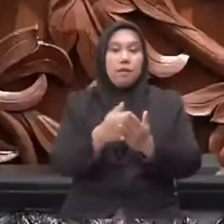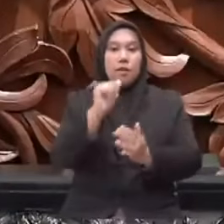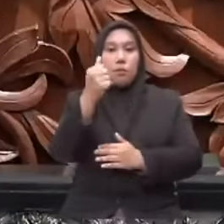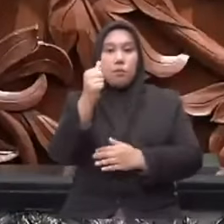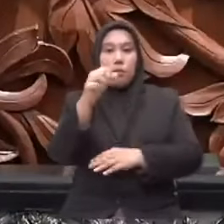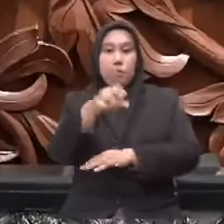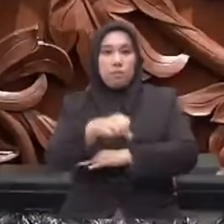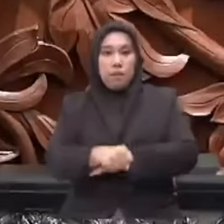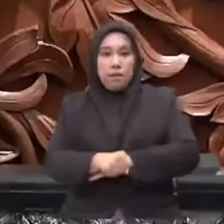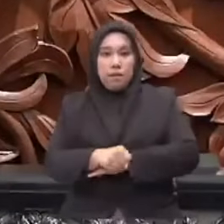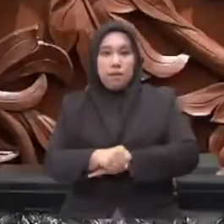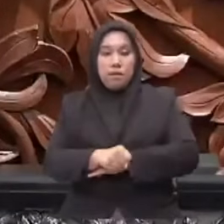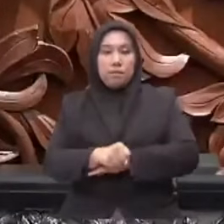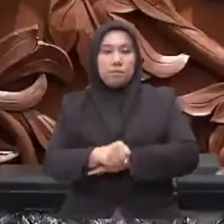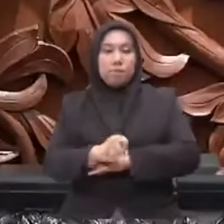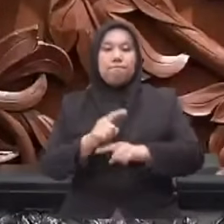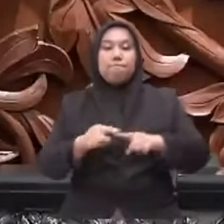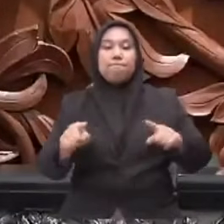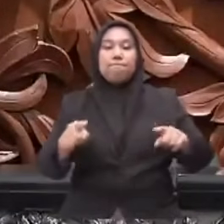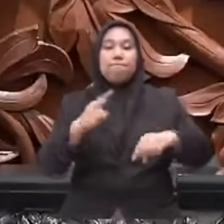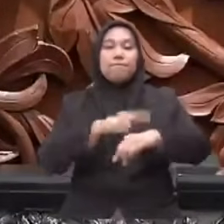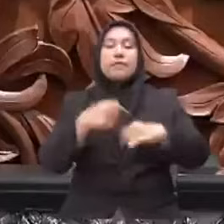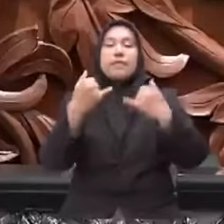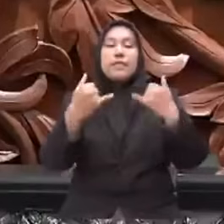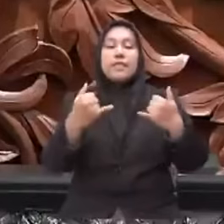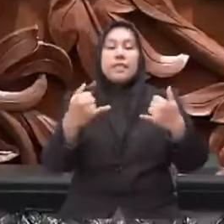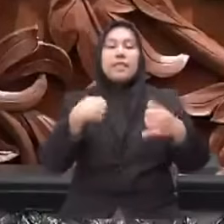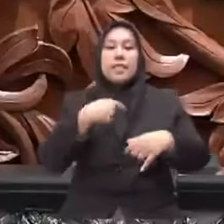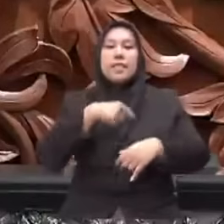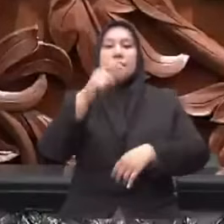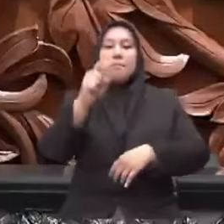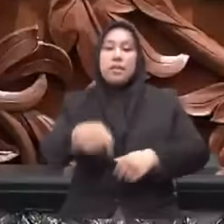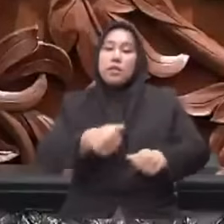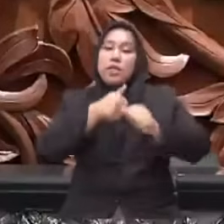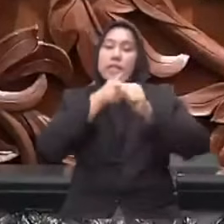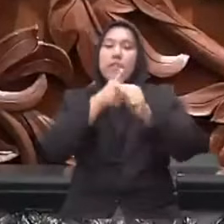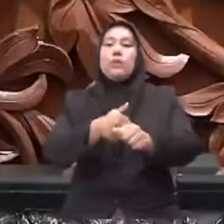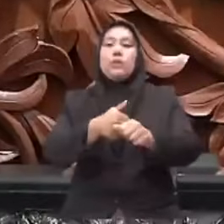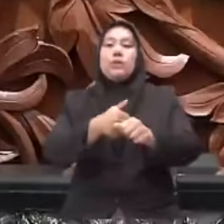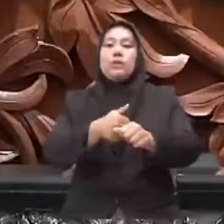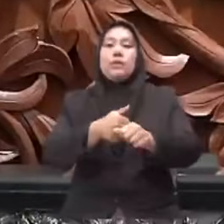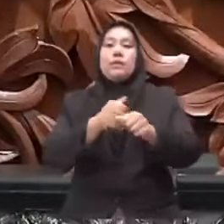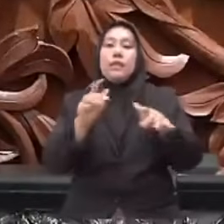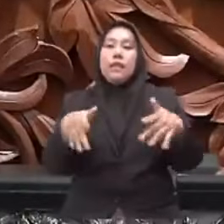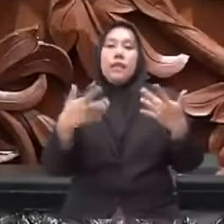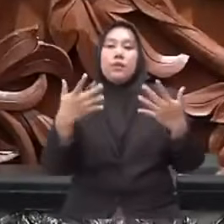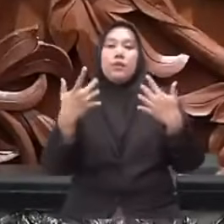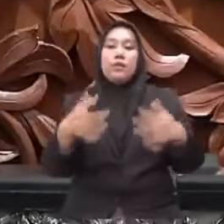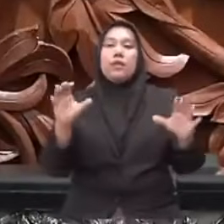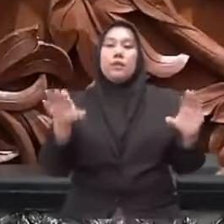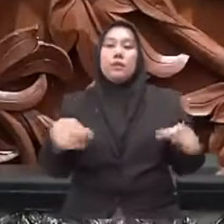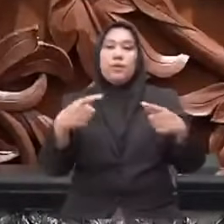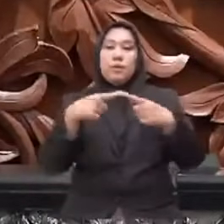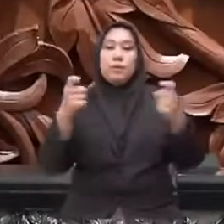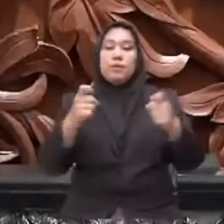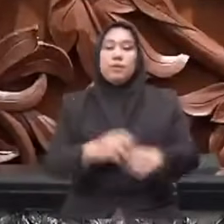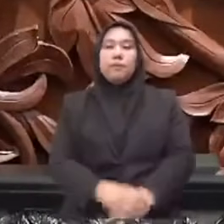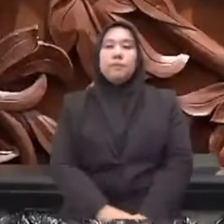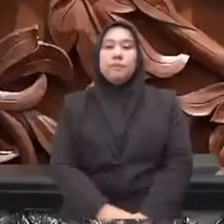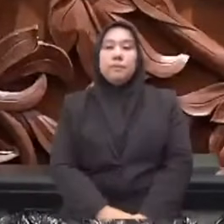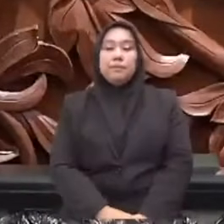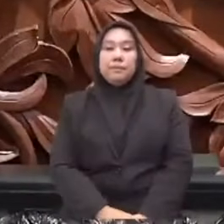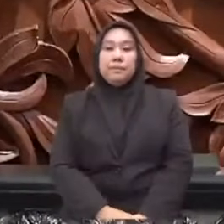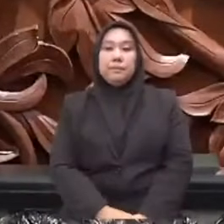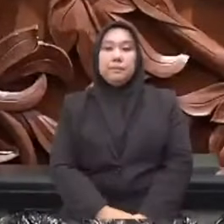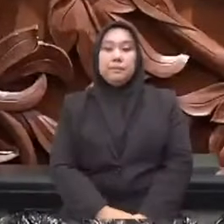for the time being ini, ketika ini kita ikutlah sebagaimana telah diputuskan. Ya, ya yang bermakna.